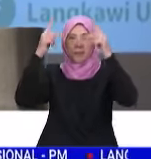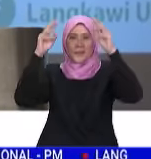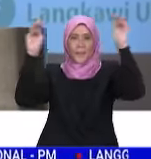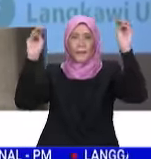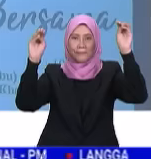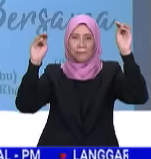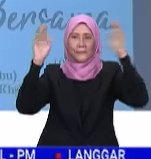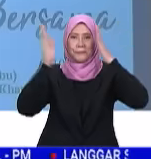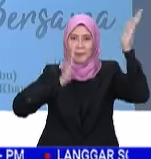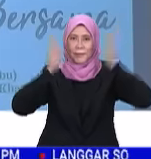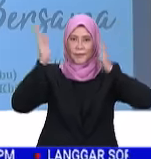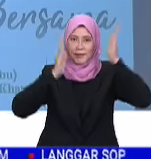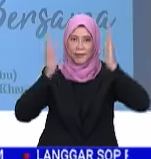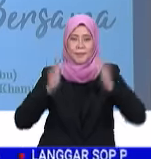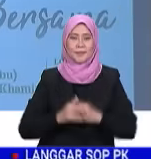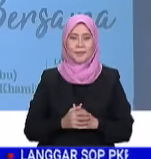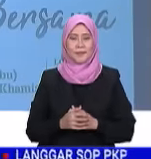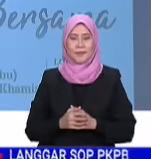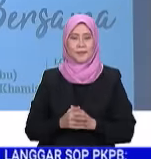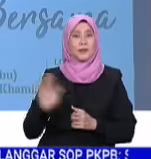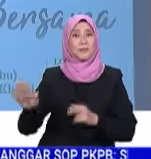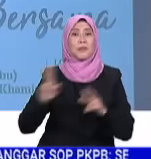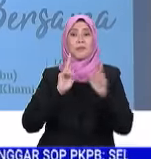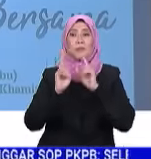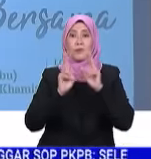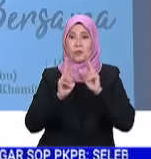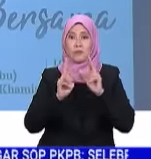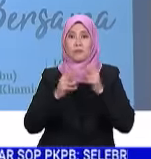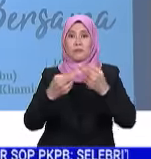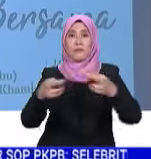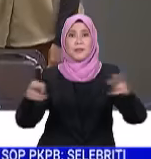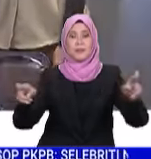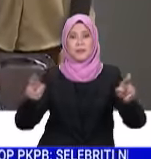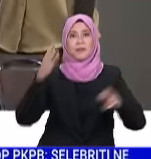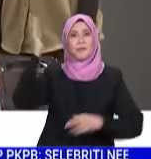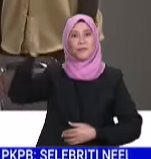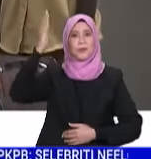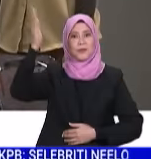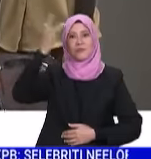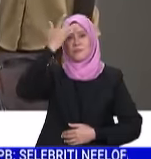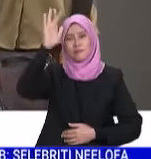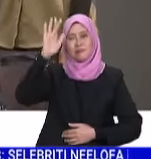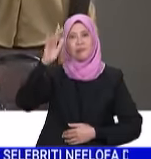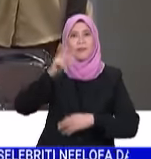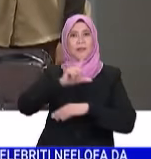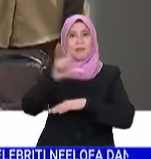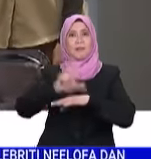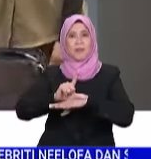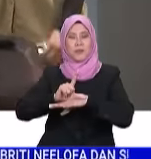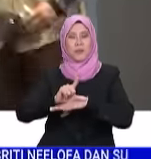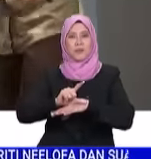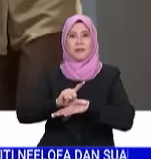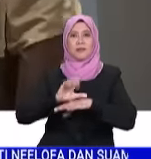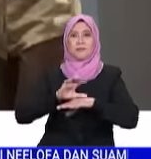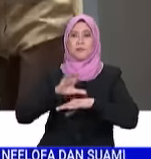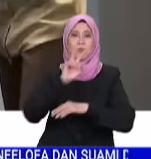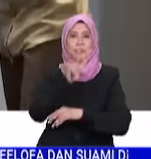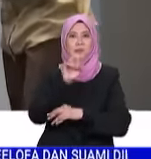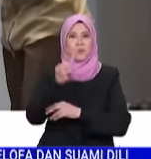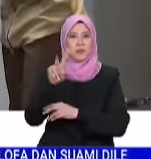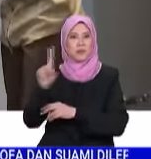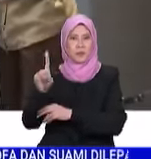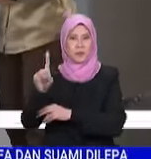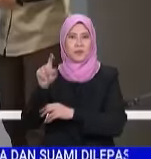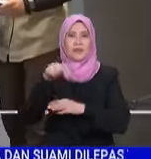Menteri malaysiaun beliau berucap demikian ketika merasmikan forum kelestarian Langkawi Global Geopark 2021 di